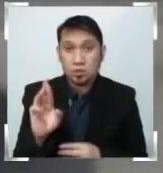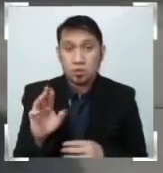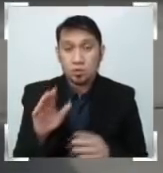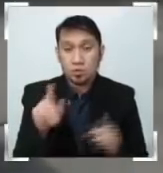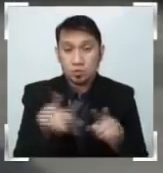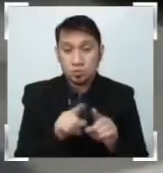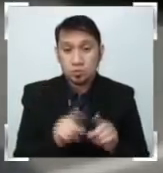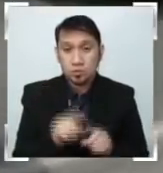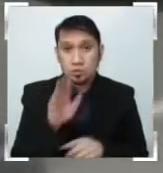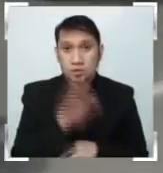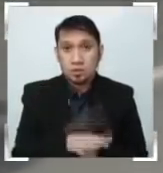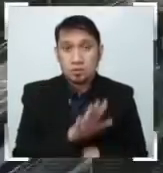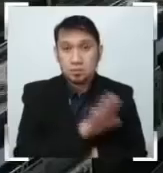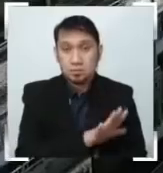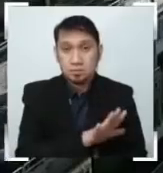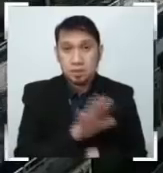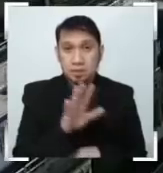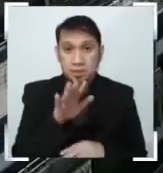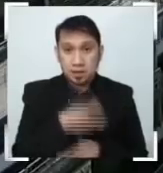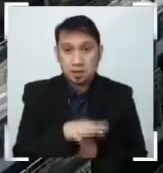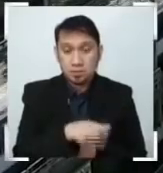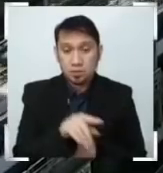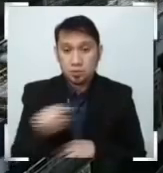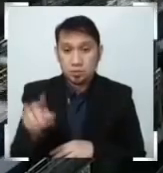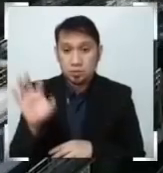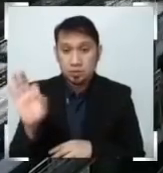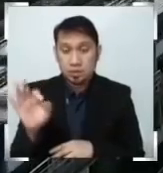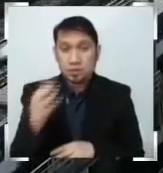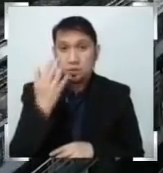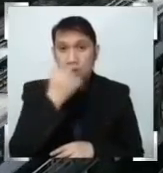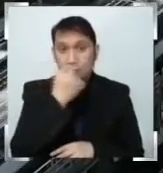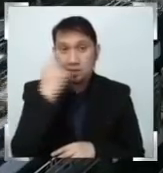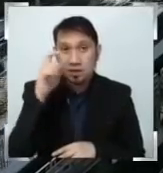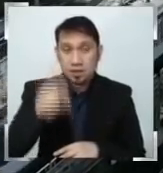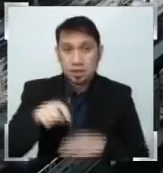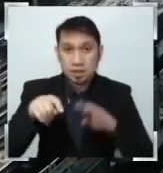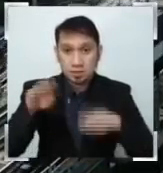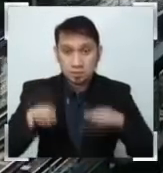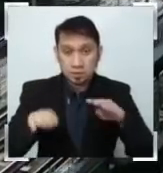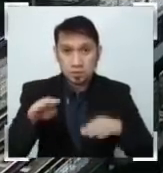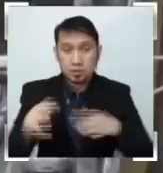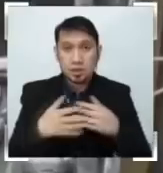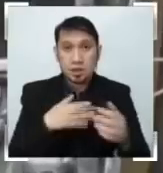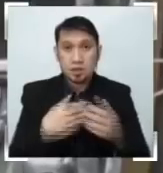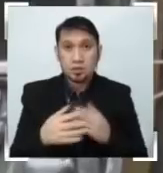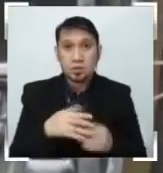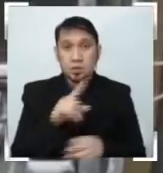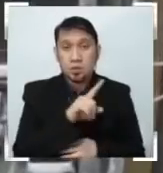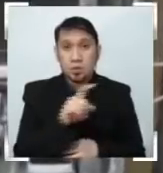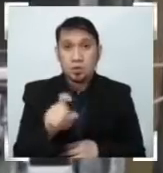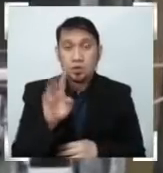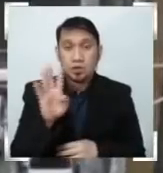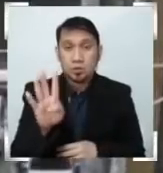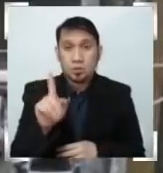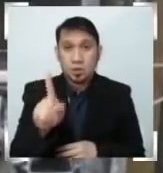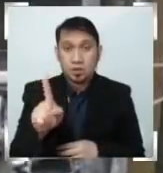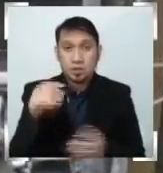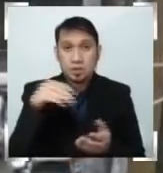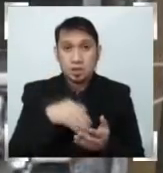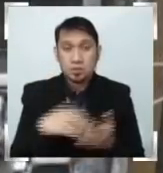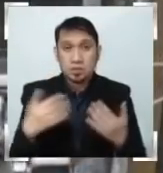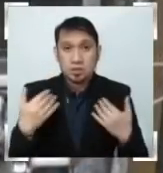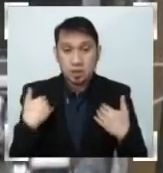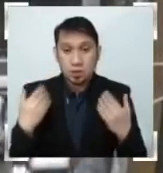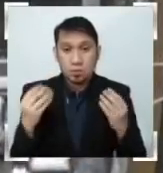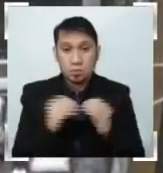simula 5 p.m. to 9 p.m. Kailangan daw kasing balansihin kahit na nasa 401,000 na sasakyan na ang dumaraan ngayon sa